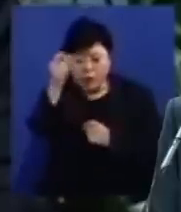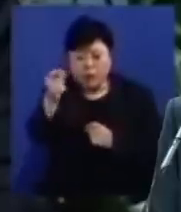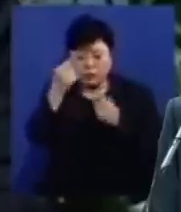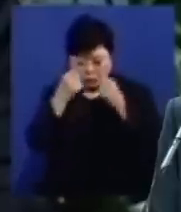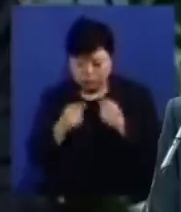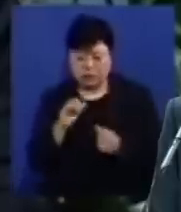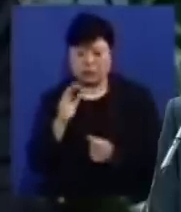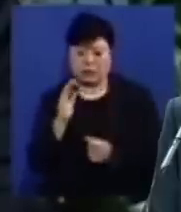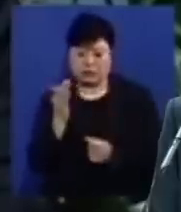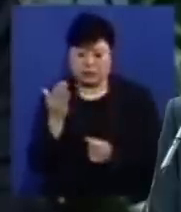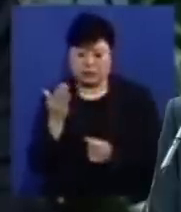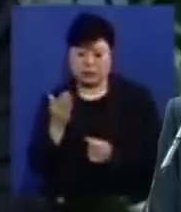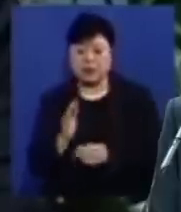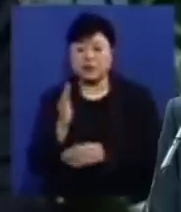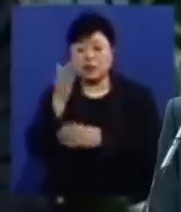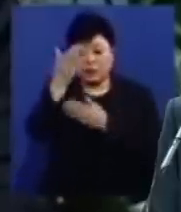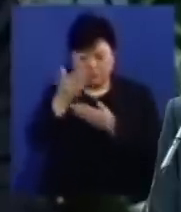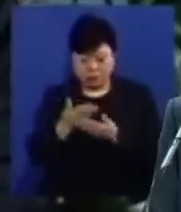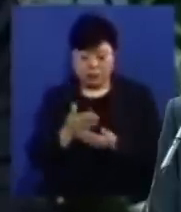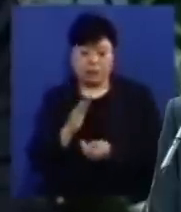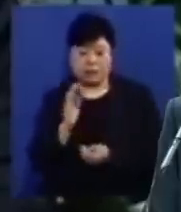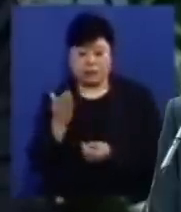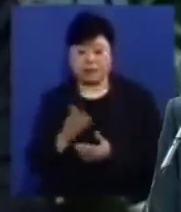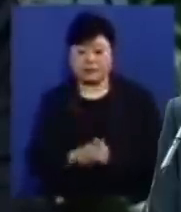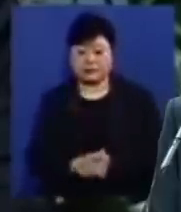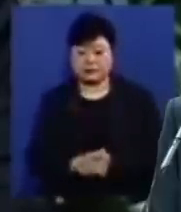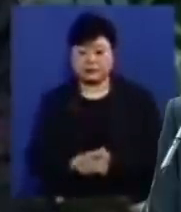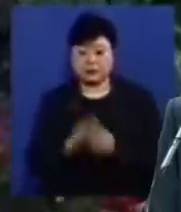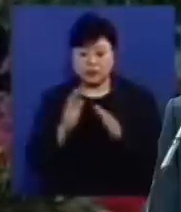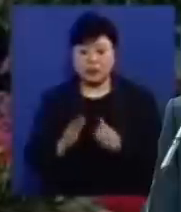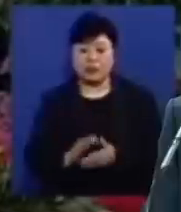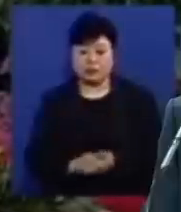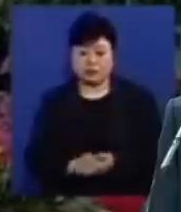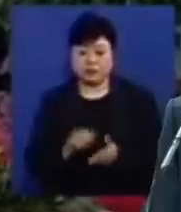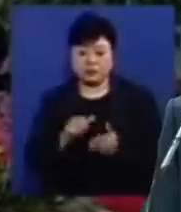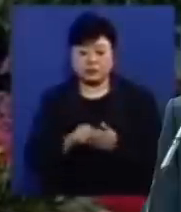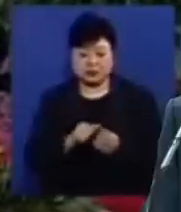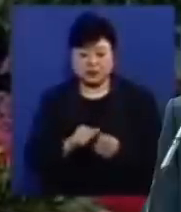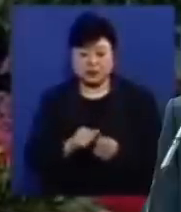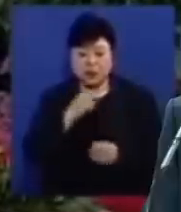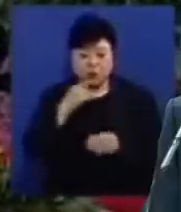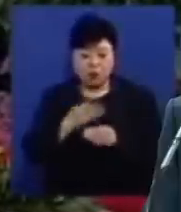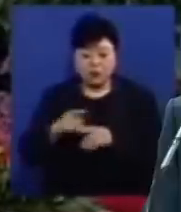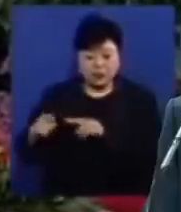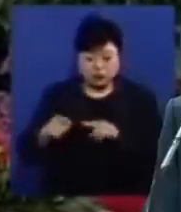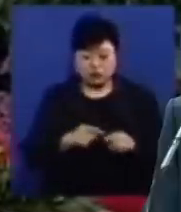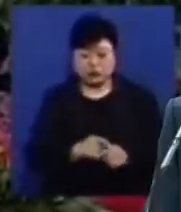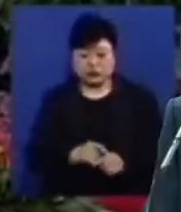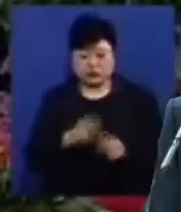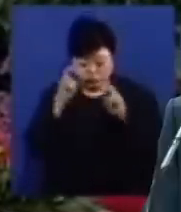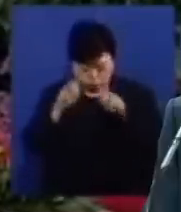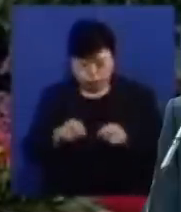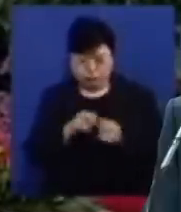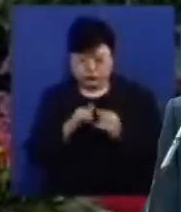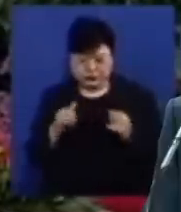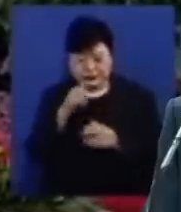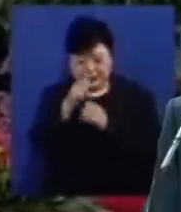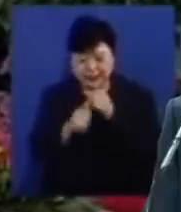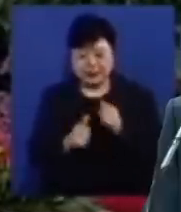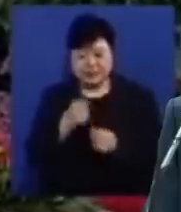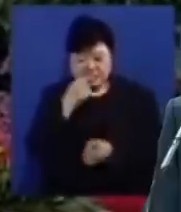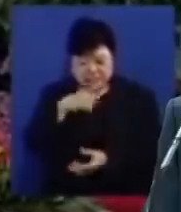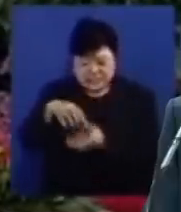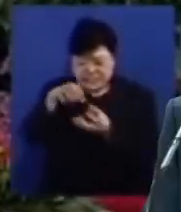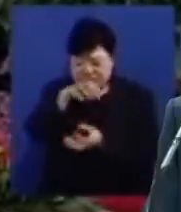살게 되는 영광을 얻게 되기 때문인 것입니다. 오늘 유물론자나 공산주의자, 무신론자 등등이 안개처럼